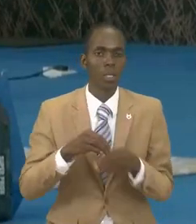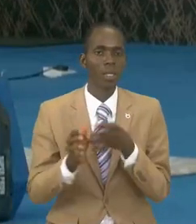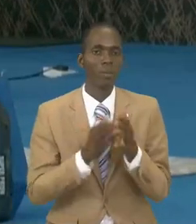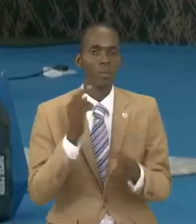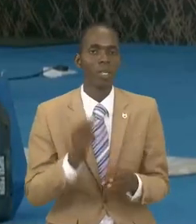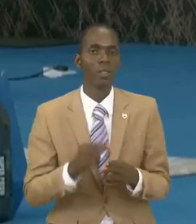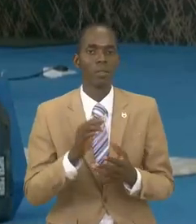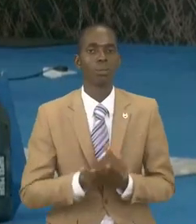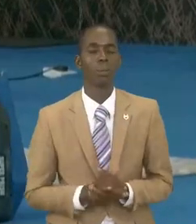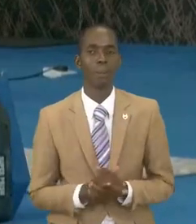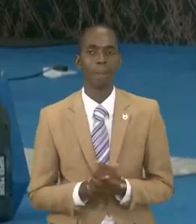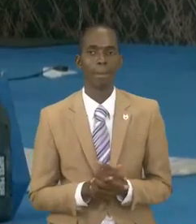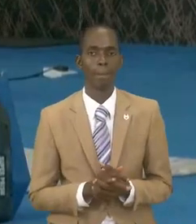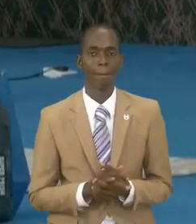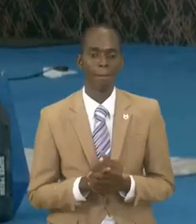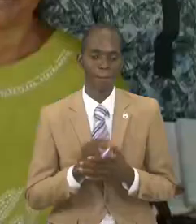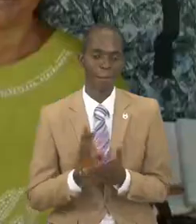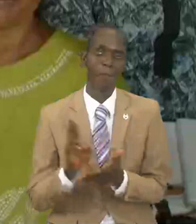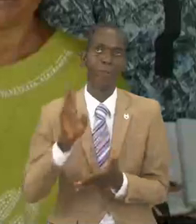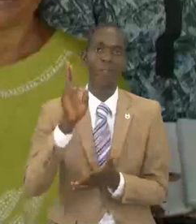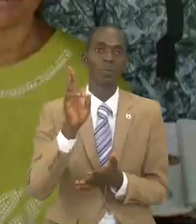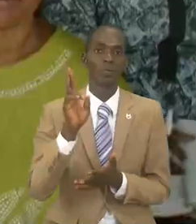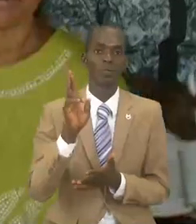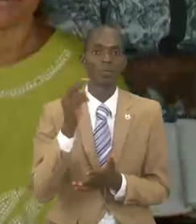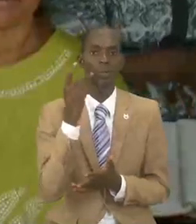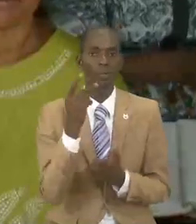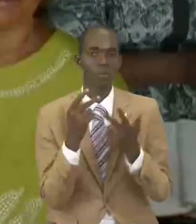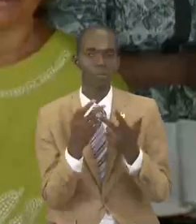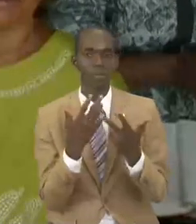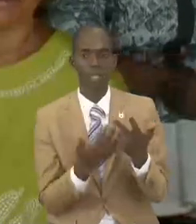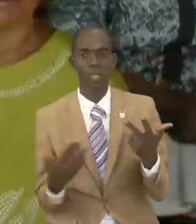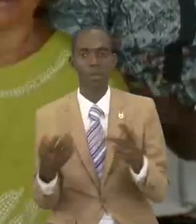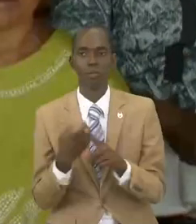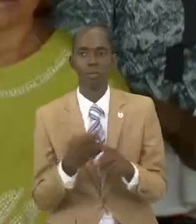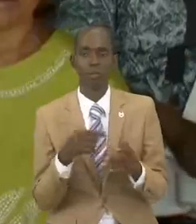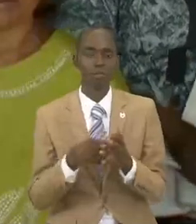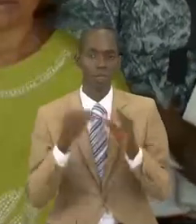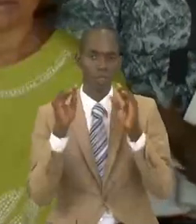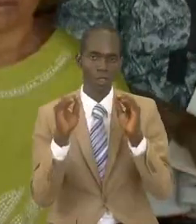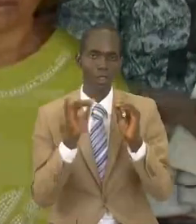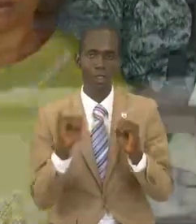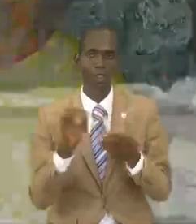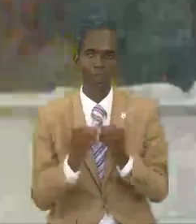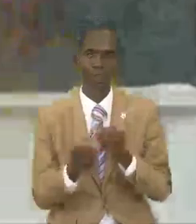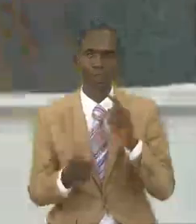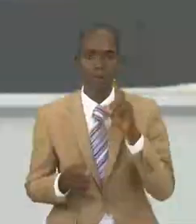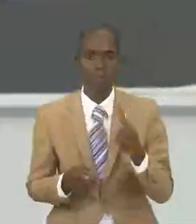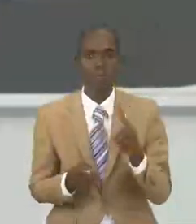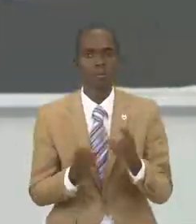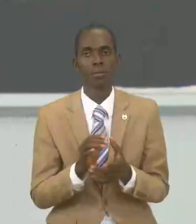au nom de Jésus-Christ. L'enlèvement. Nous allons voir trois sous-thèmes ici. Un,